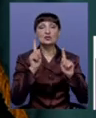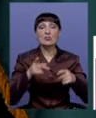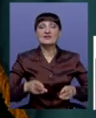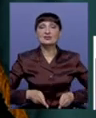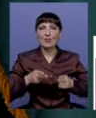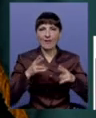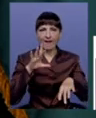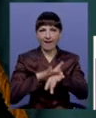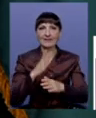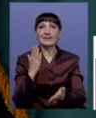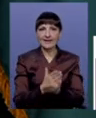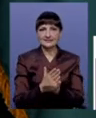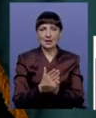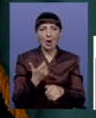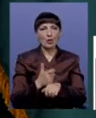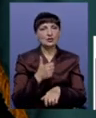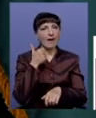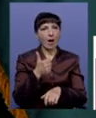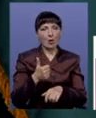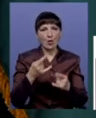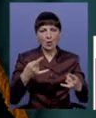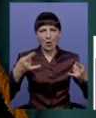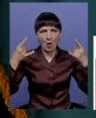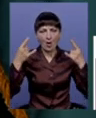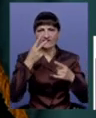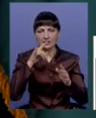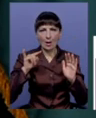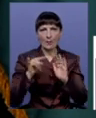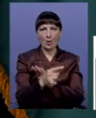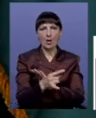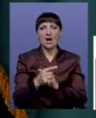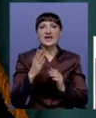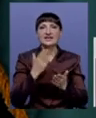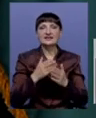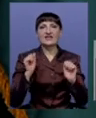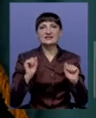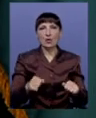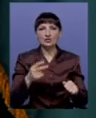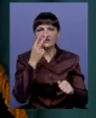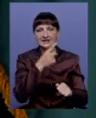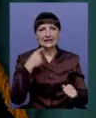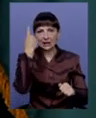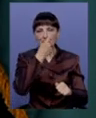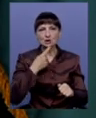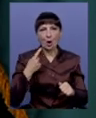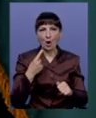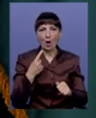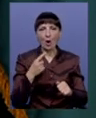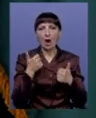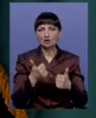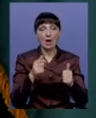преступления. Отметим, что очень хорошее разрешение, очень хорошего качества. Есть возможность разглядеть не просто силуэт у